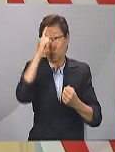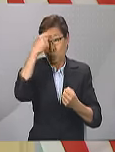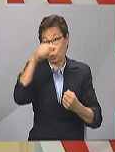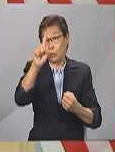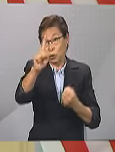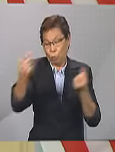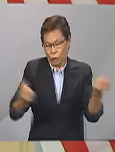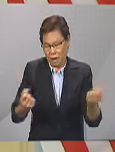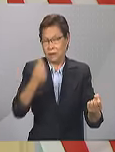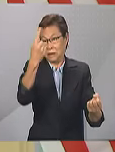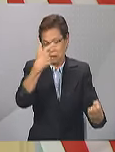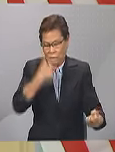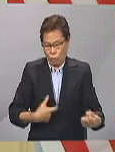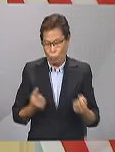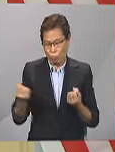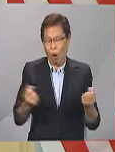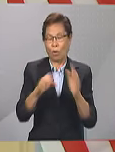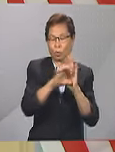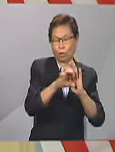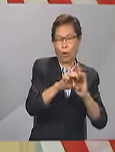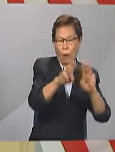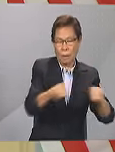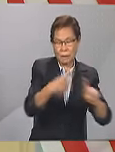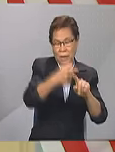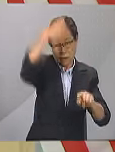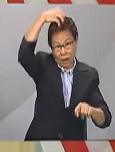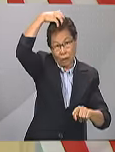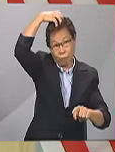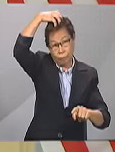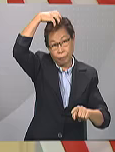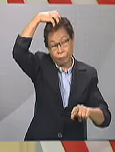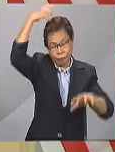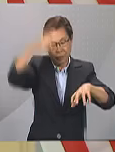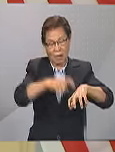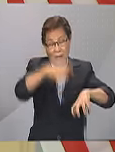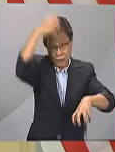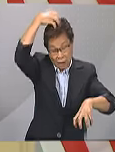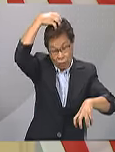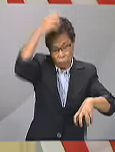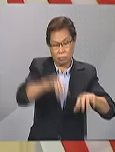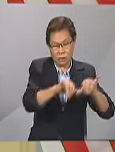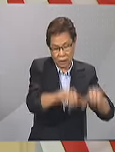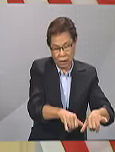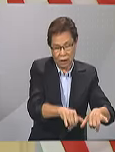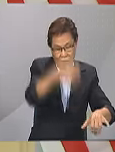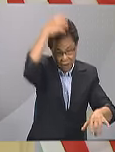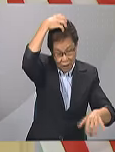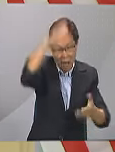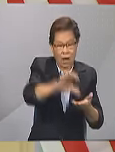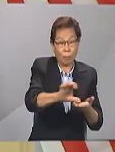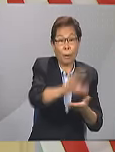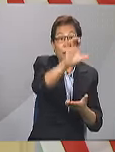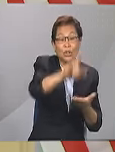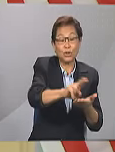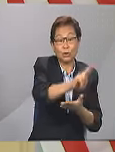bandel sebagai contoh Plaza DPD selango yang berada di camp di Selangor